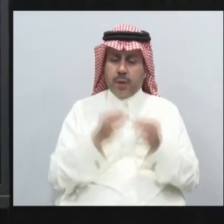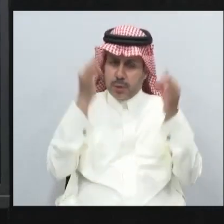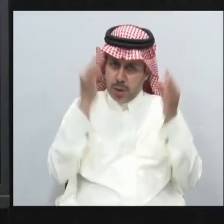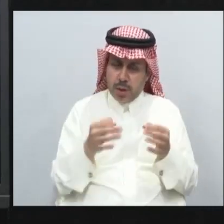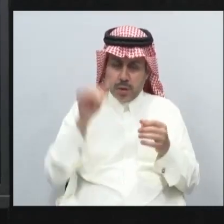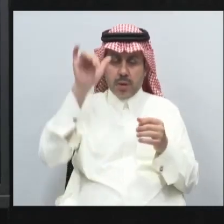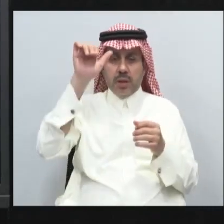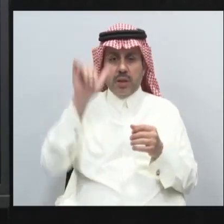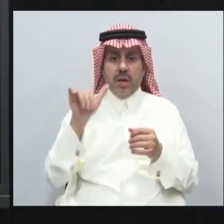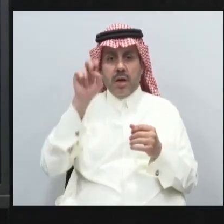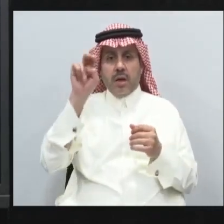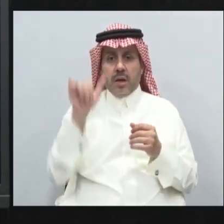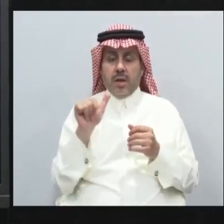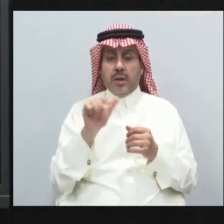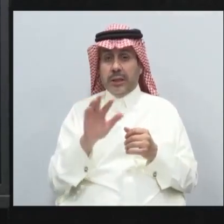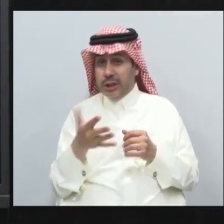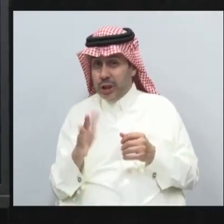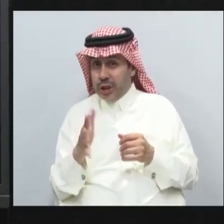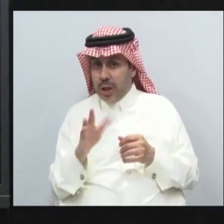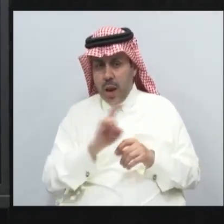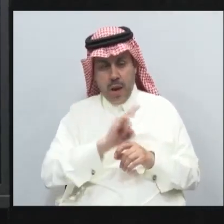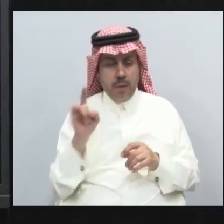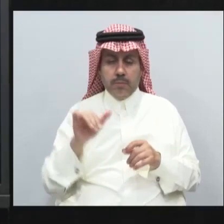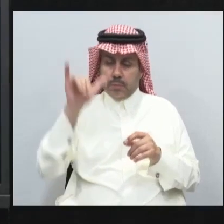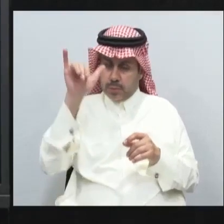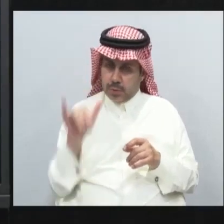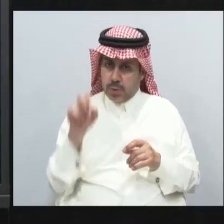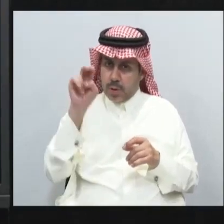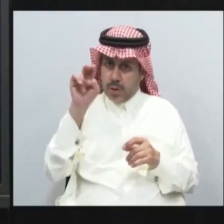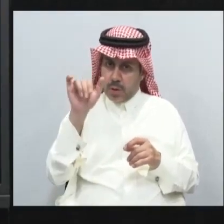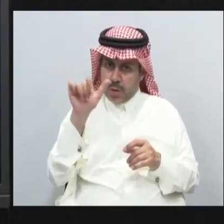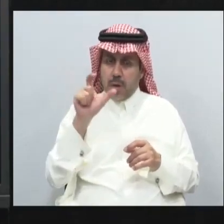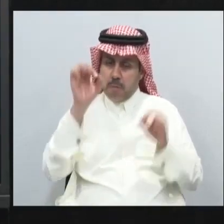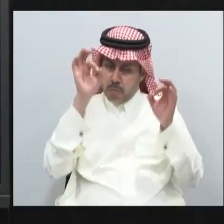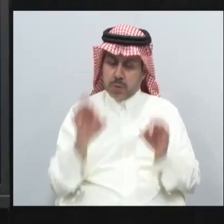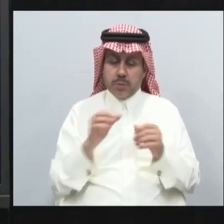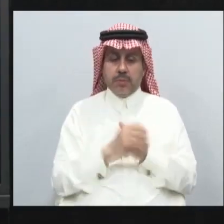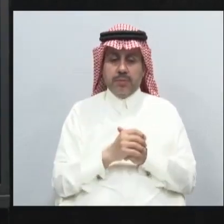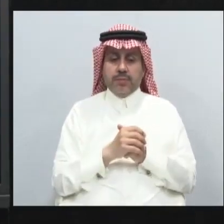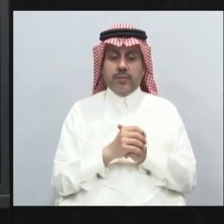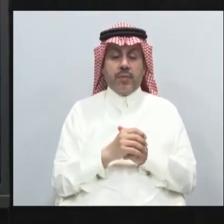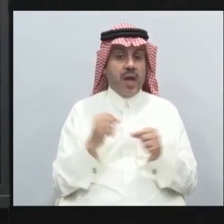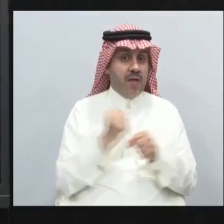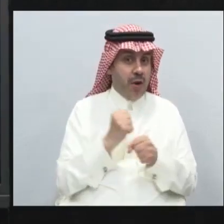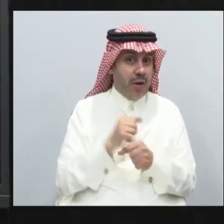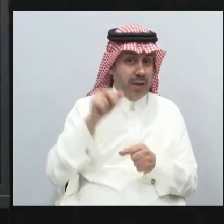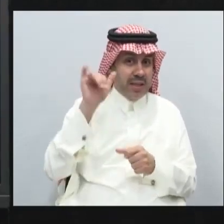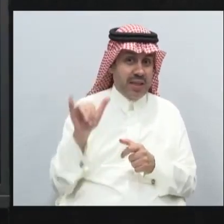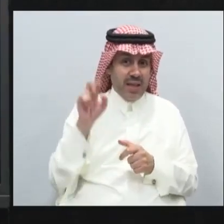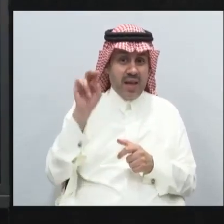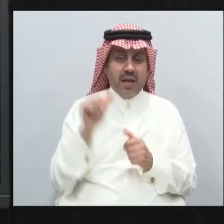تتيقن ولا تشك في هذه الكلمه ولا تشك في هذه الكلمه طيب كيف احقق اليقين بها